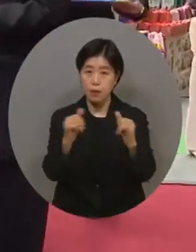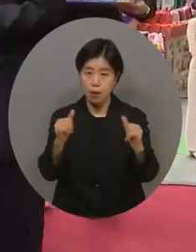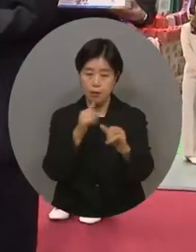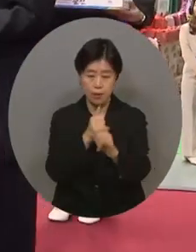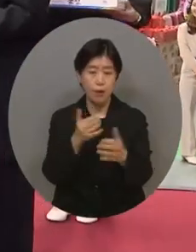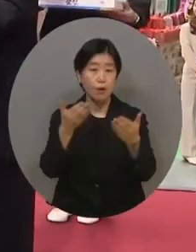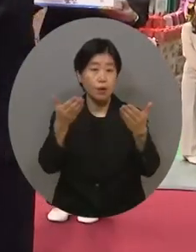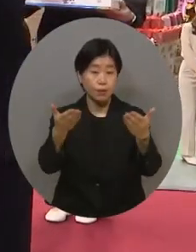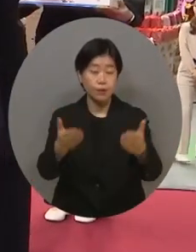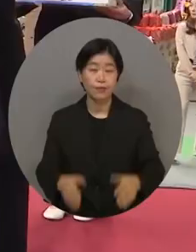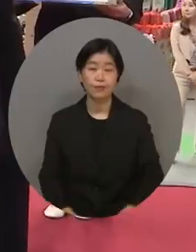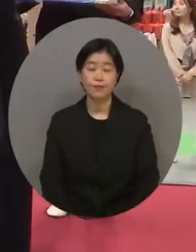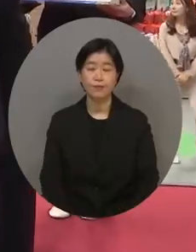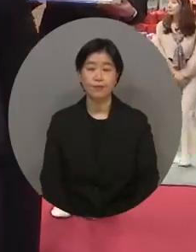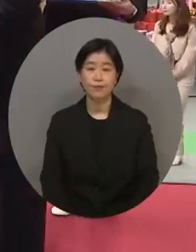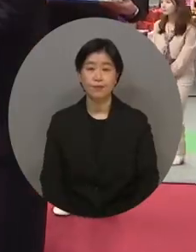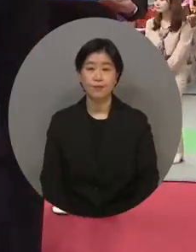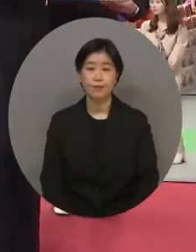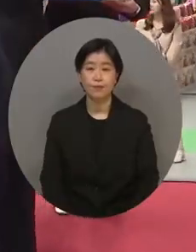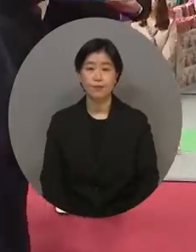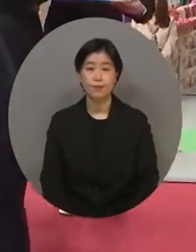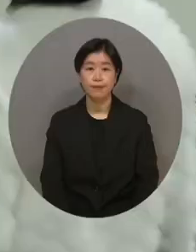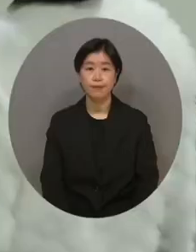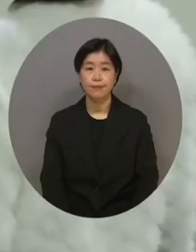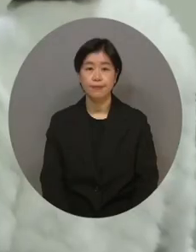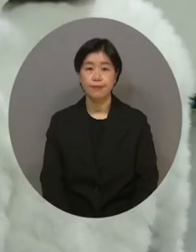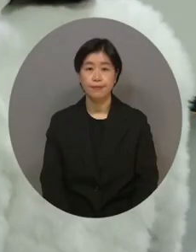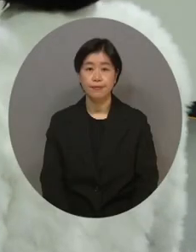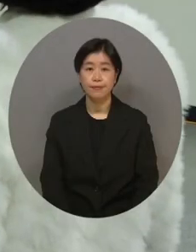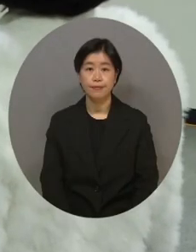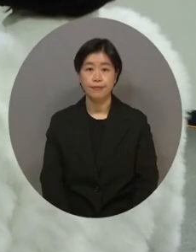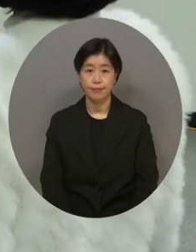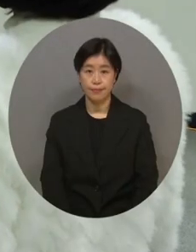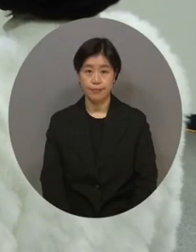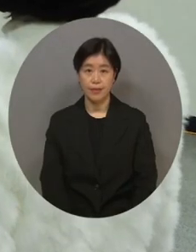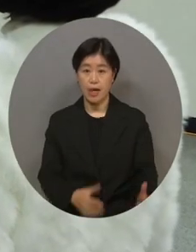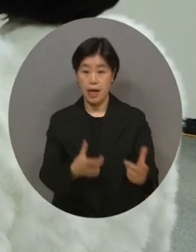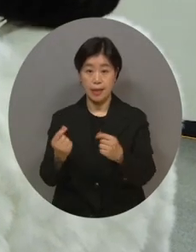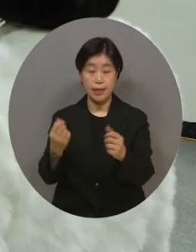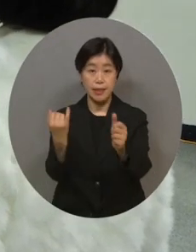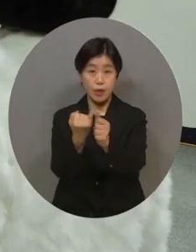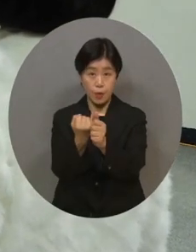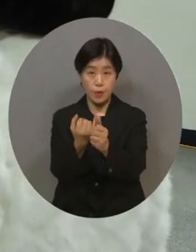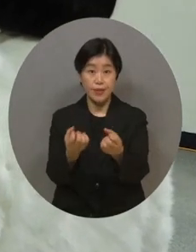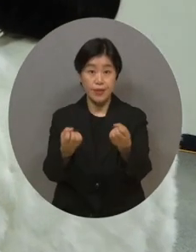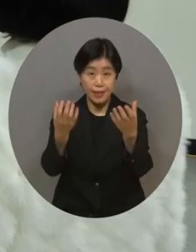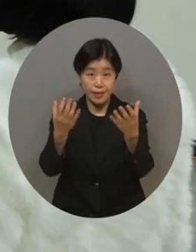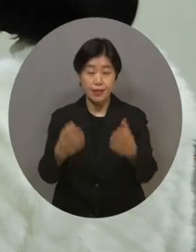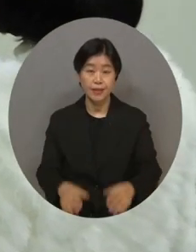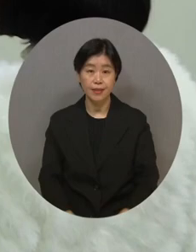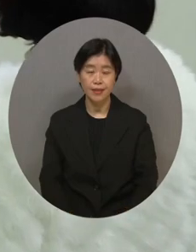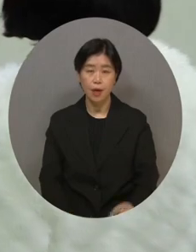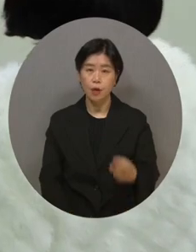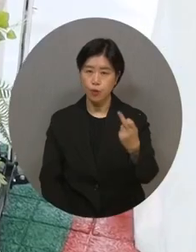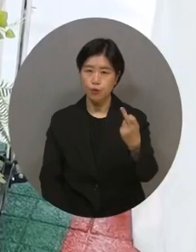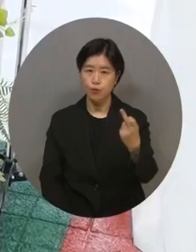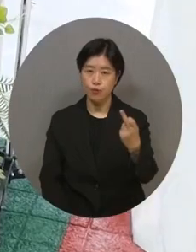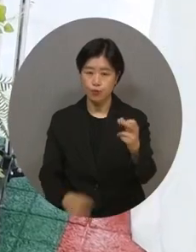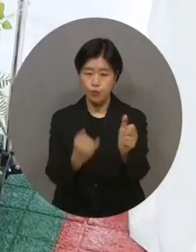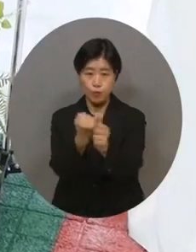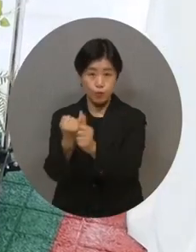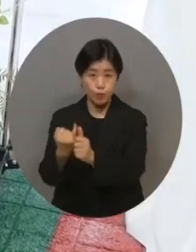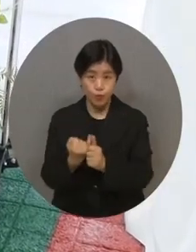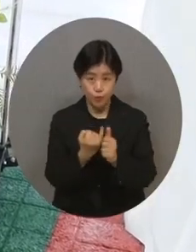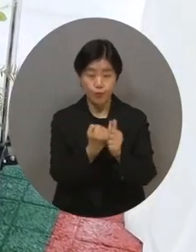수여돼 큰 박수가 이어졌습니다. 합동 결혼식의 주인공인 장애인 동거부부 12쌍은